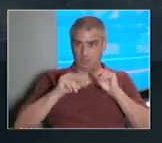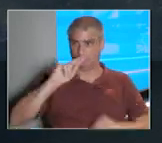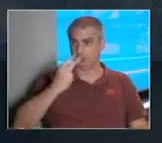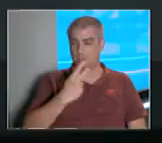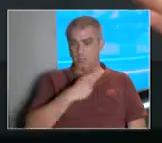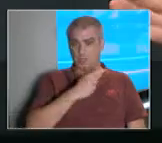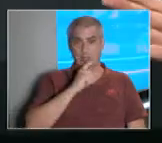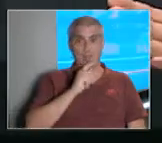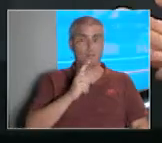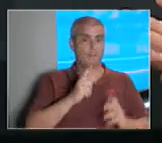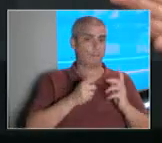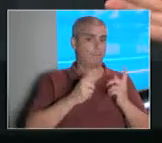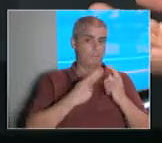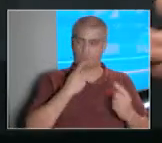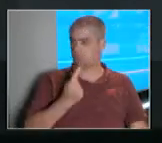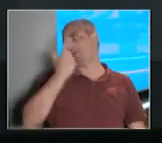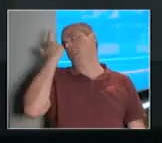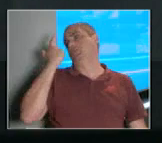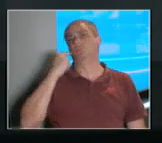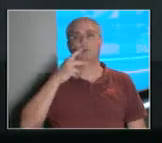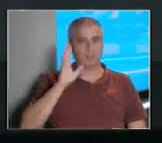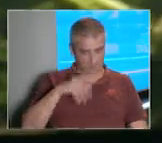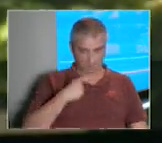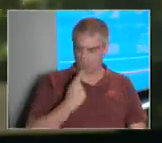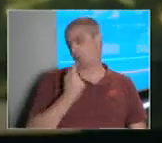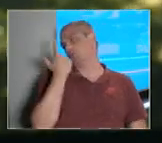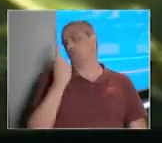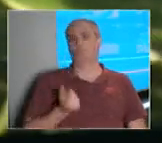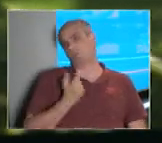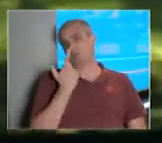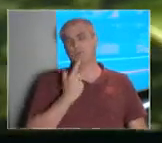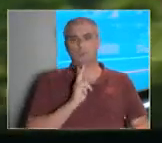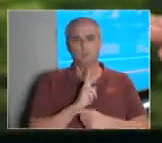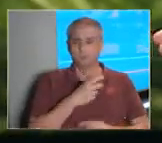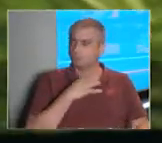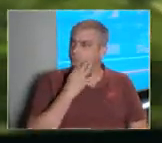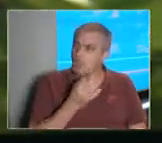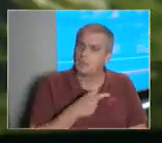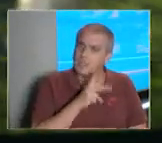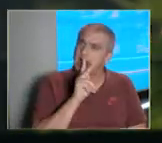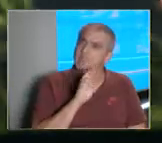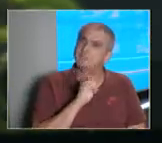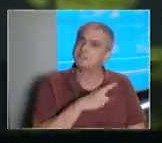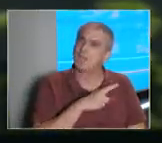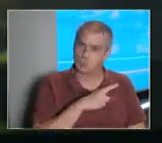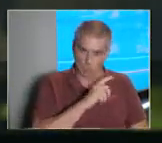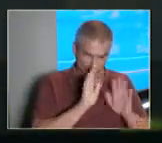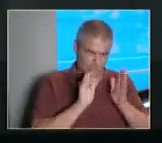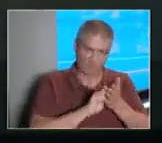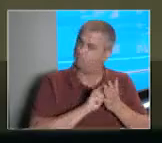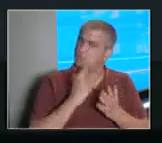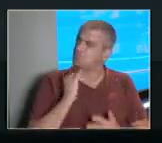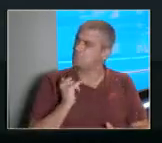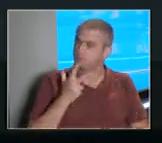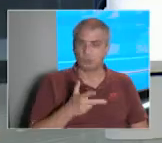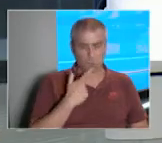השנייה. ברעיון ראשון, מה פתאום. ברעיון של גם מה פתאום חסינות, שואלת אותו קרן מרציאנו, מה העניין הזה?